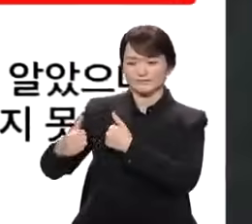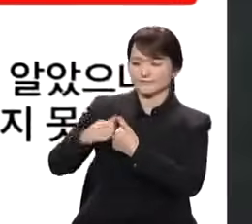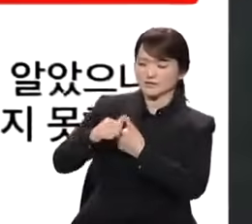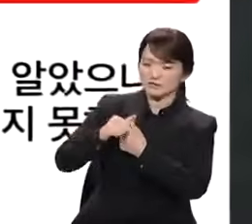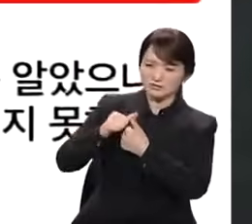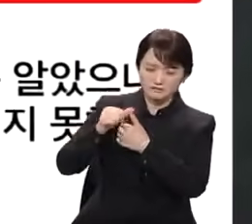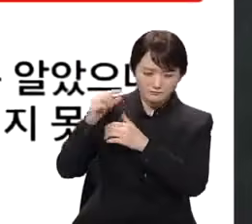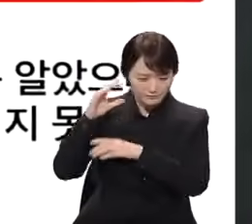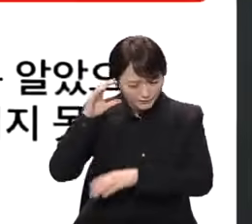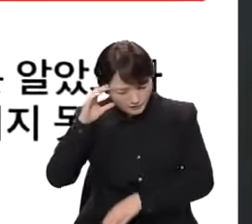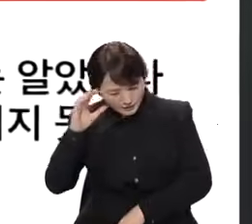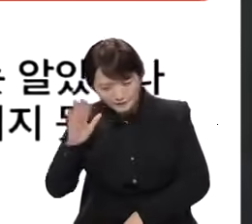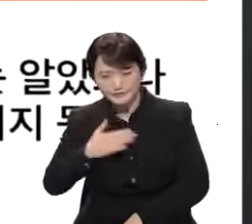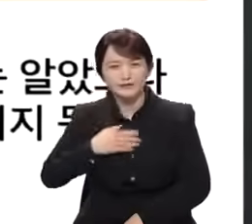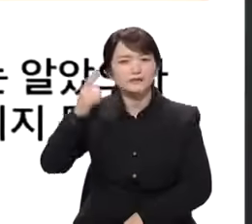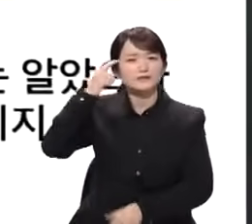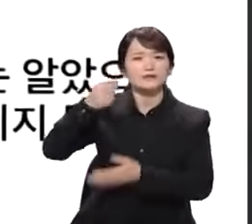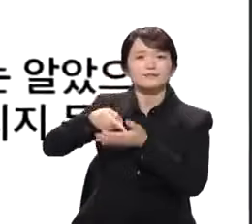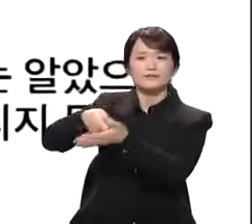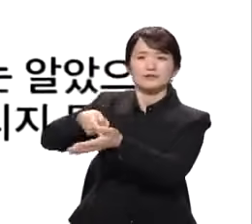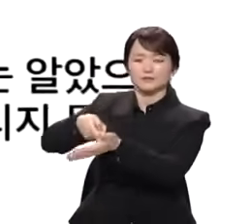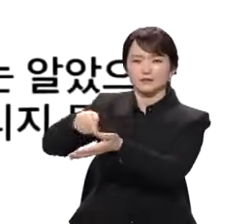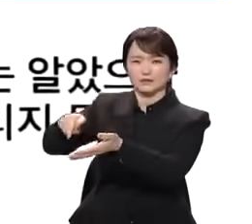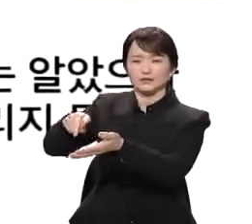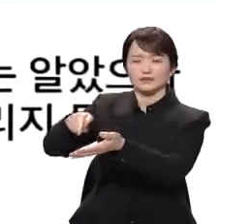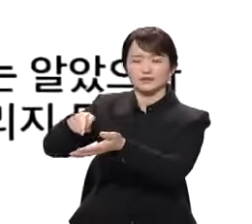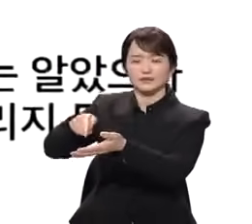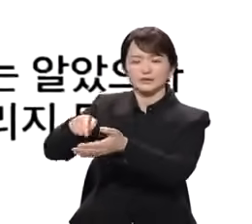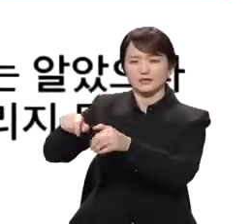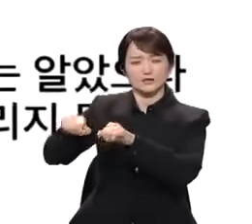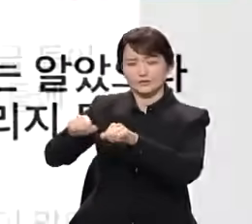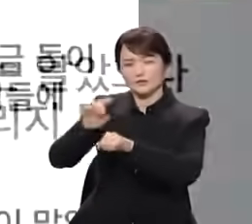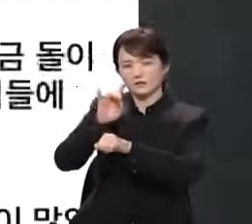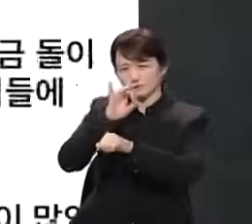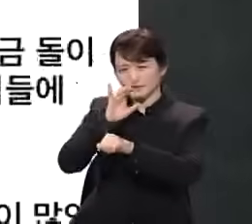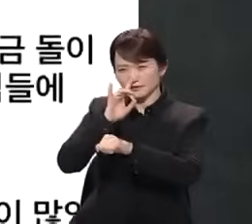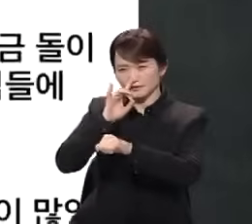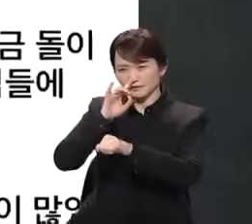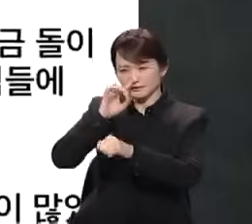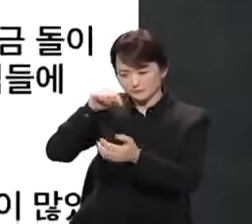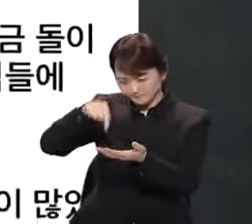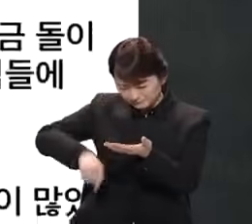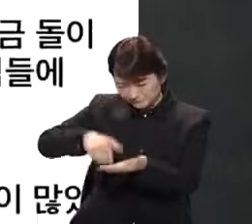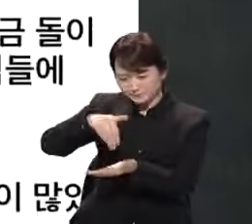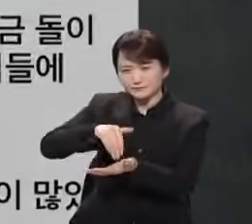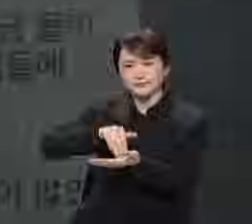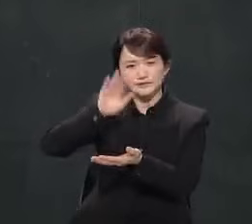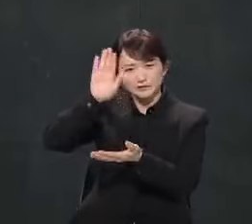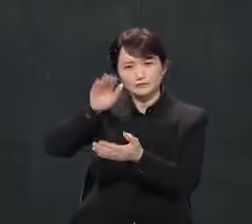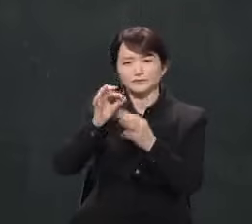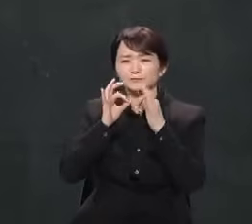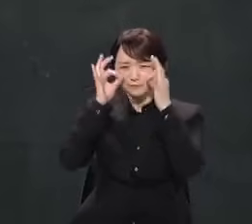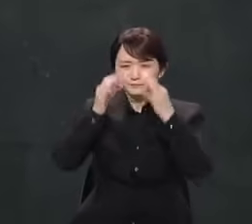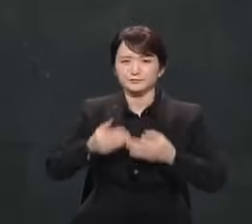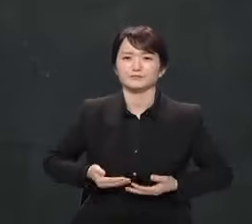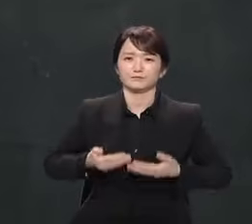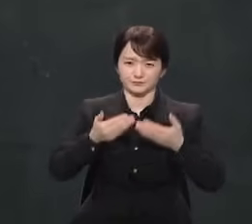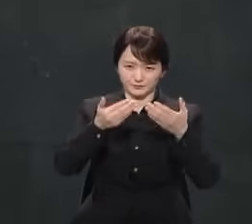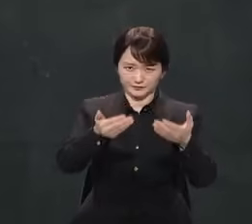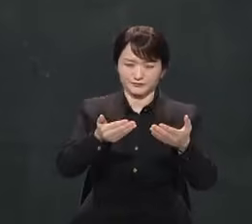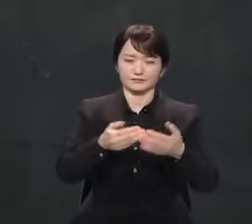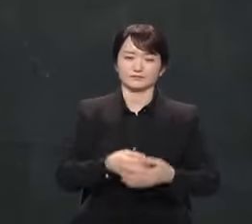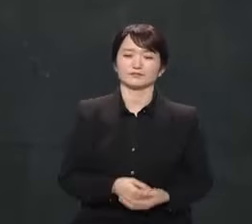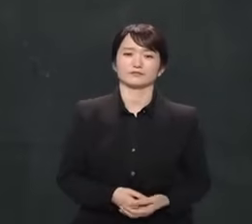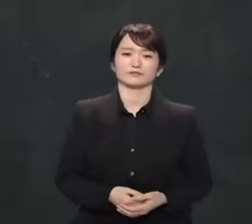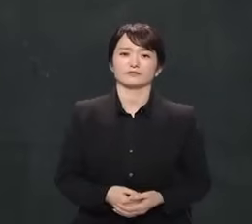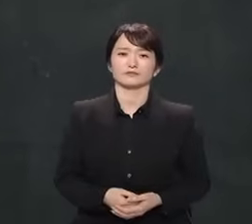않고 제 의견만 피력했다. 절대 해선 안 될 행동을 했다. 깊이 뉘우치고 있다. 앞으로 더욱 노력하고 헌신하겠다고 남겼습니다.